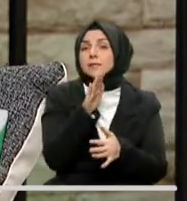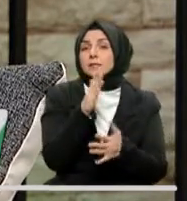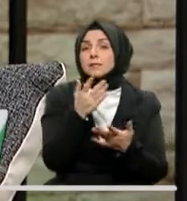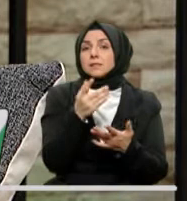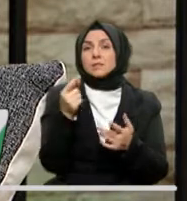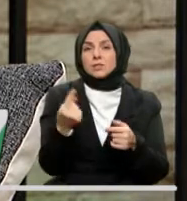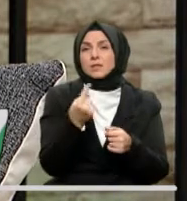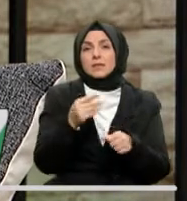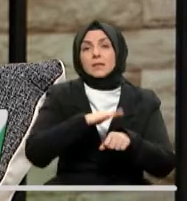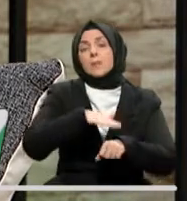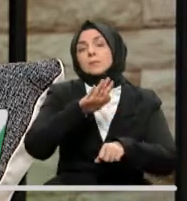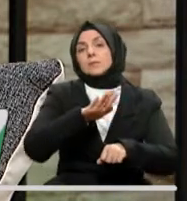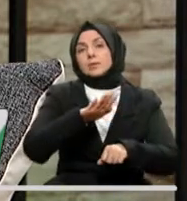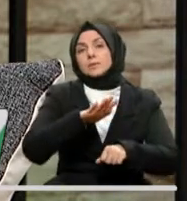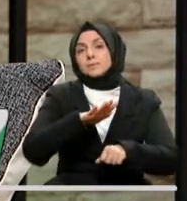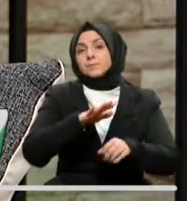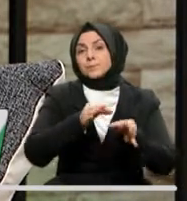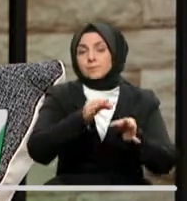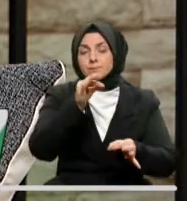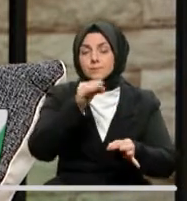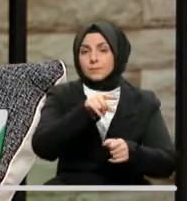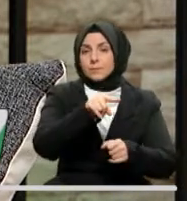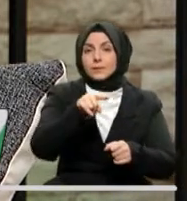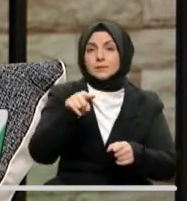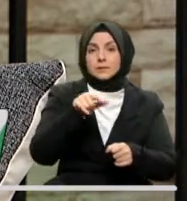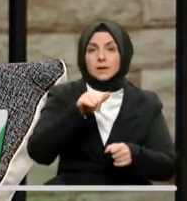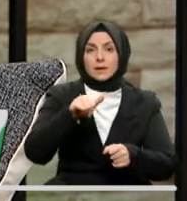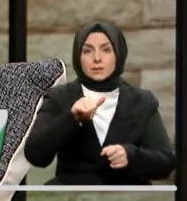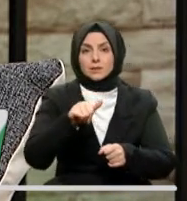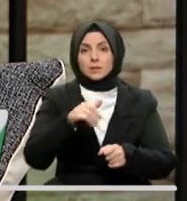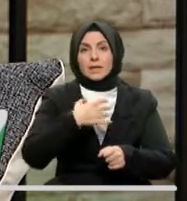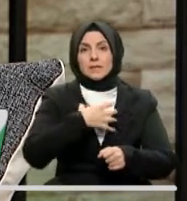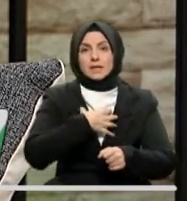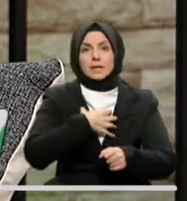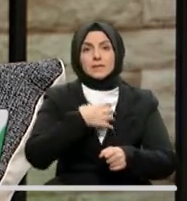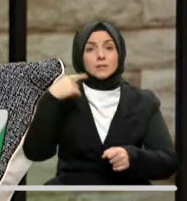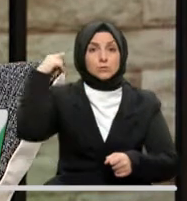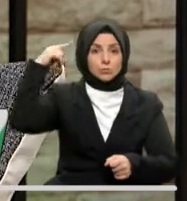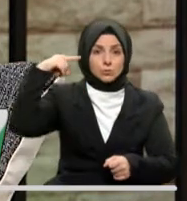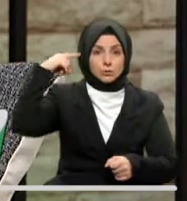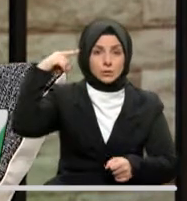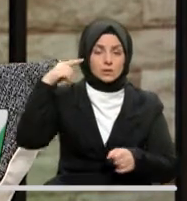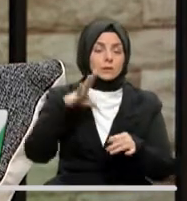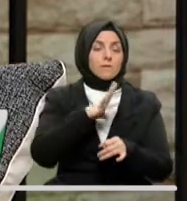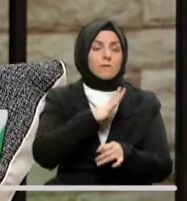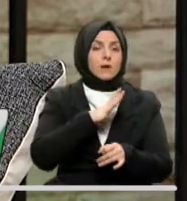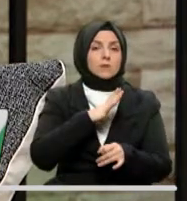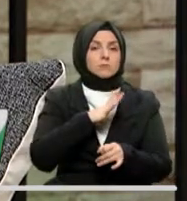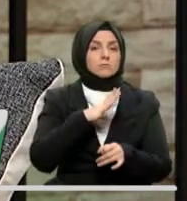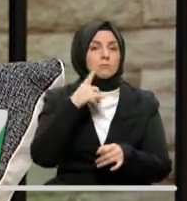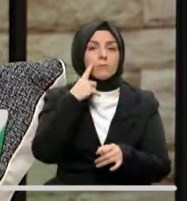Çünkü insanlar size yaklaşırken birincisi kendi İslam mekanizmaları da devreye giriyor ya bakalım karşınızda size o